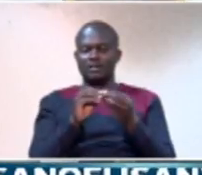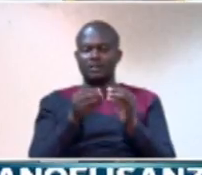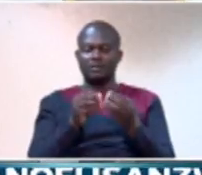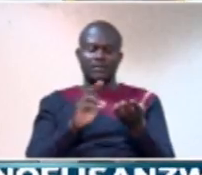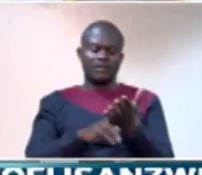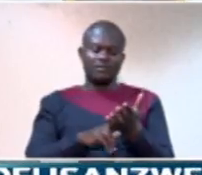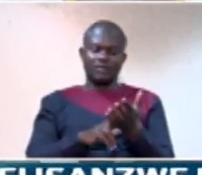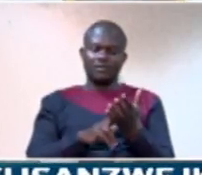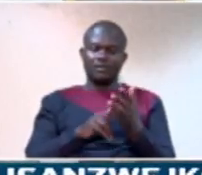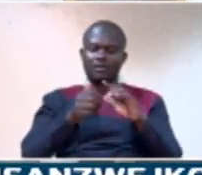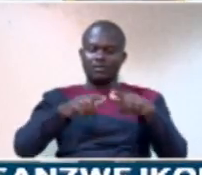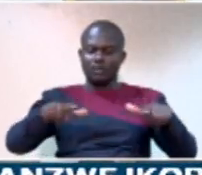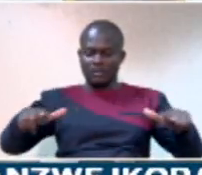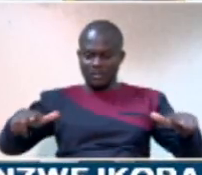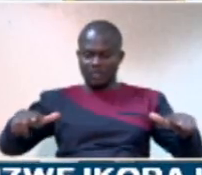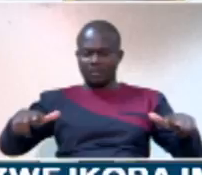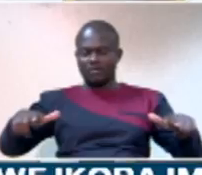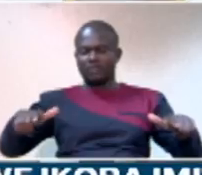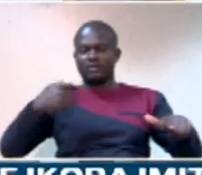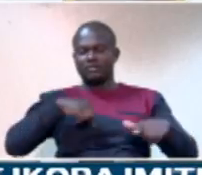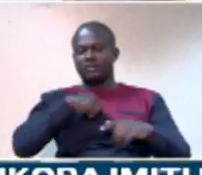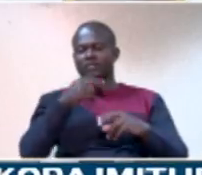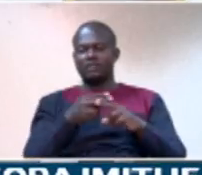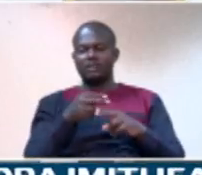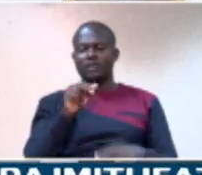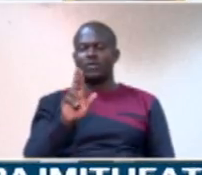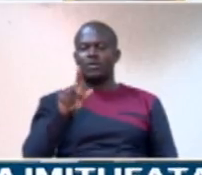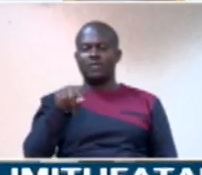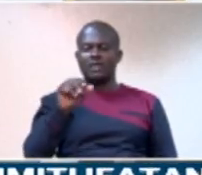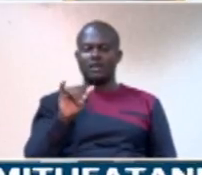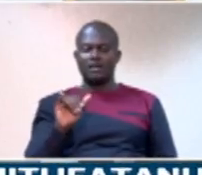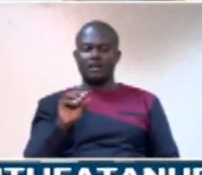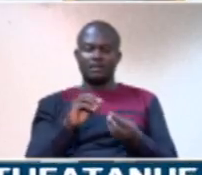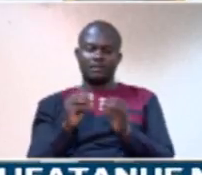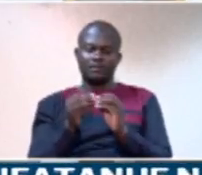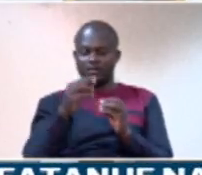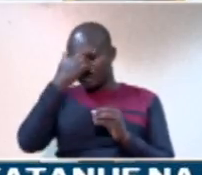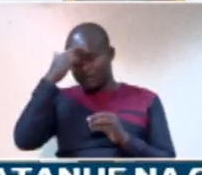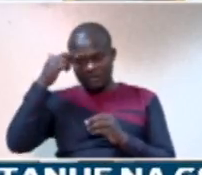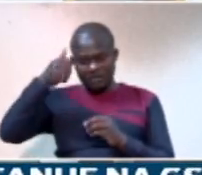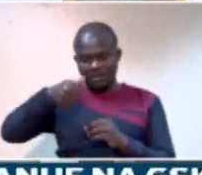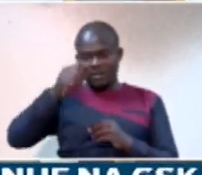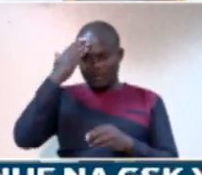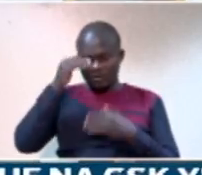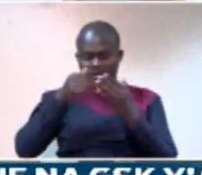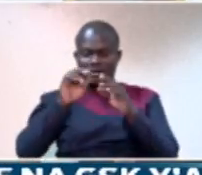y'icyemezo cy'ubutaka twita UPI number. Impamvu yabyo ni uko